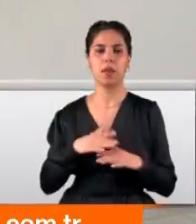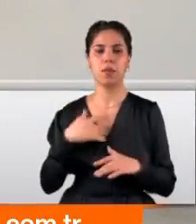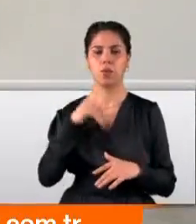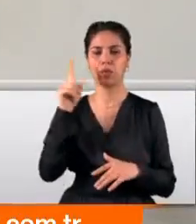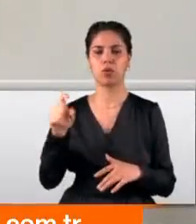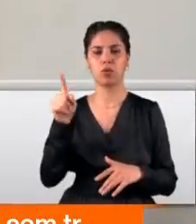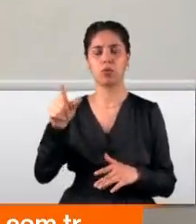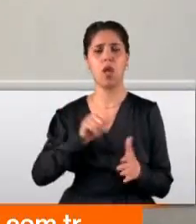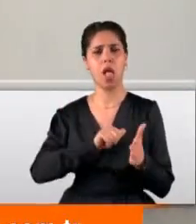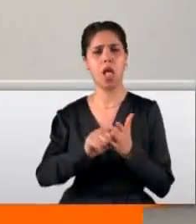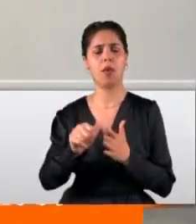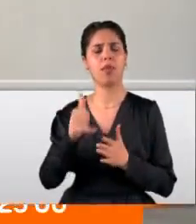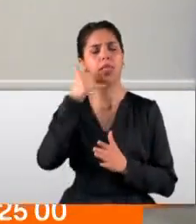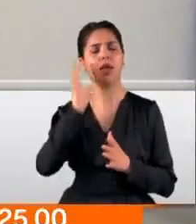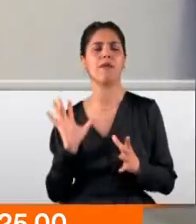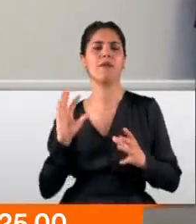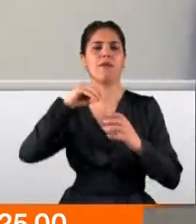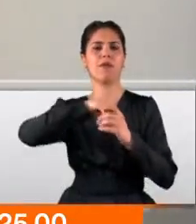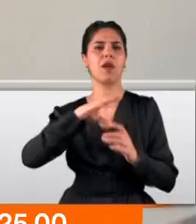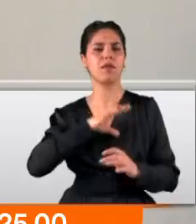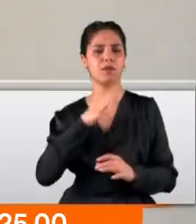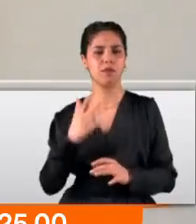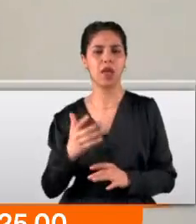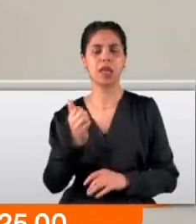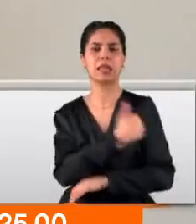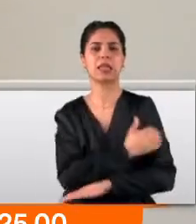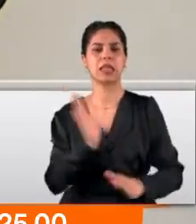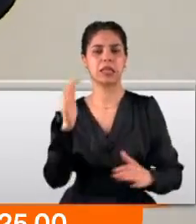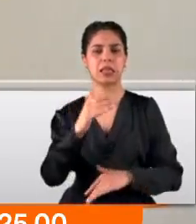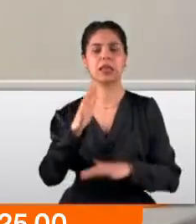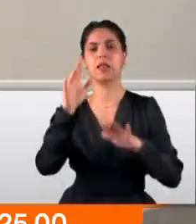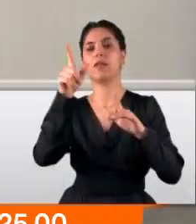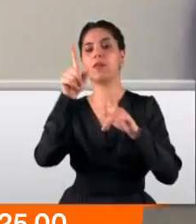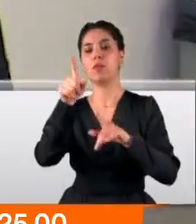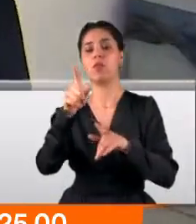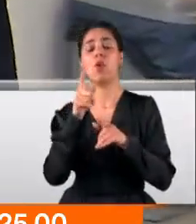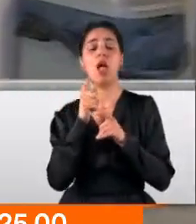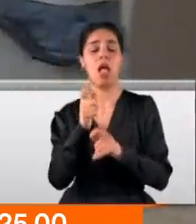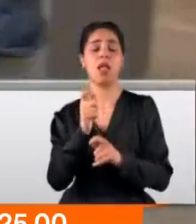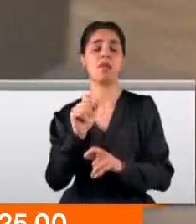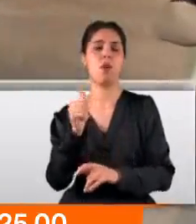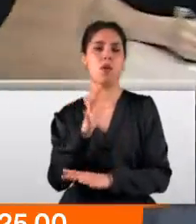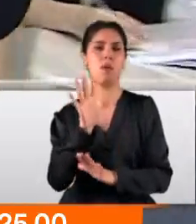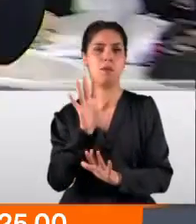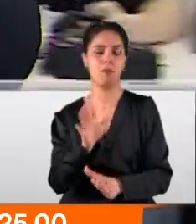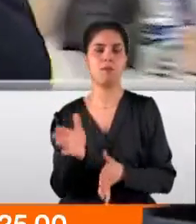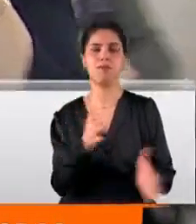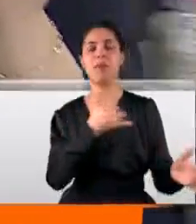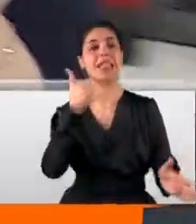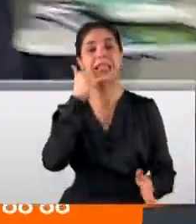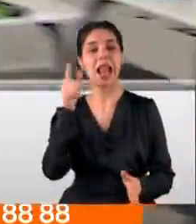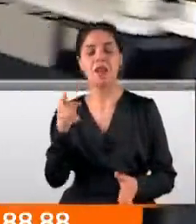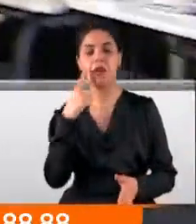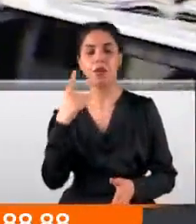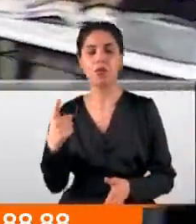soracağım artık bütün her şey dijital ortamda her ne kadar sınıflar ve tahtalar eğitimin vazgeçilmezi olsa da cep telefonları